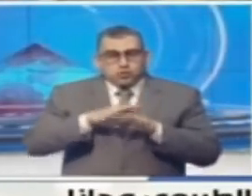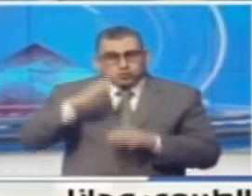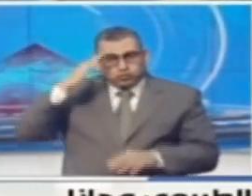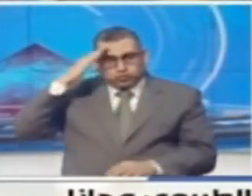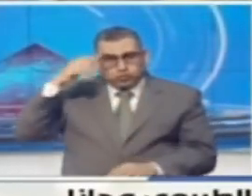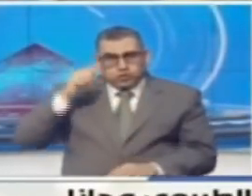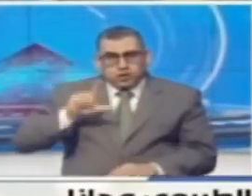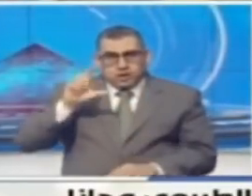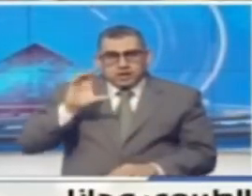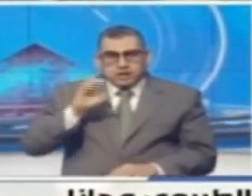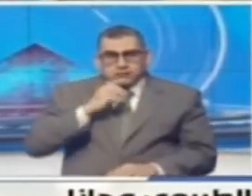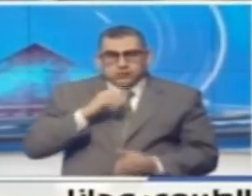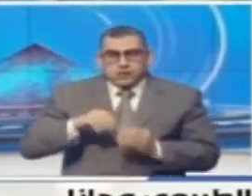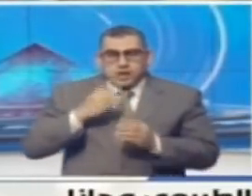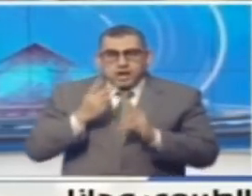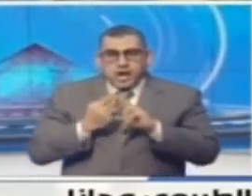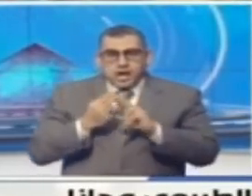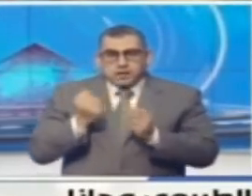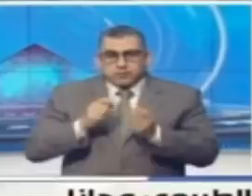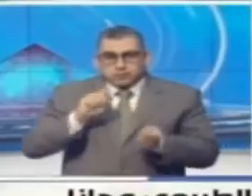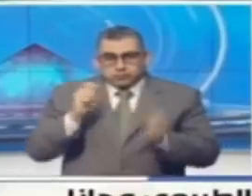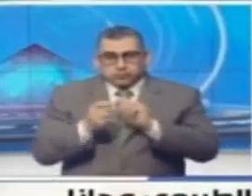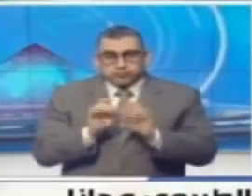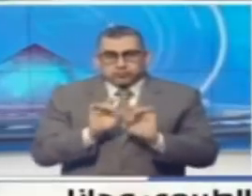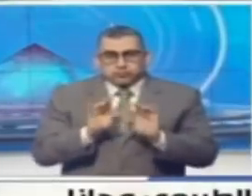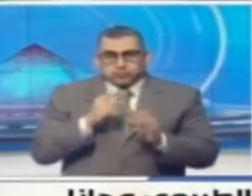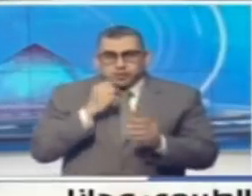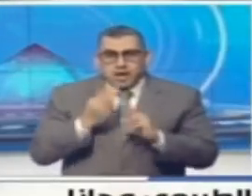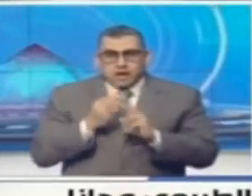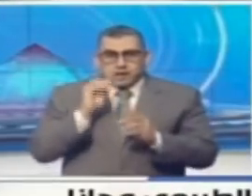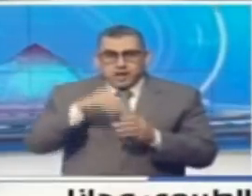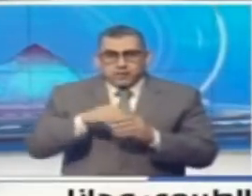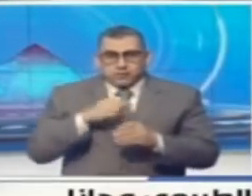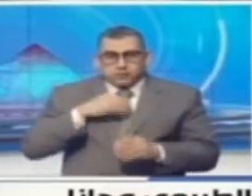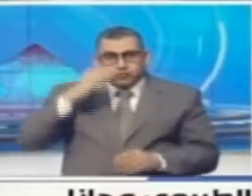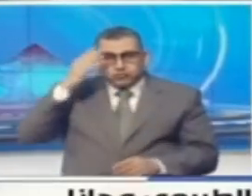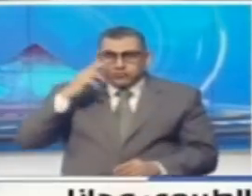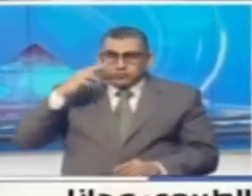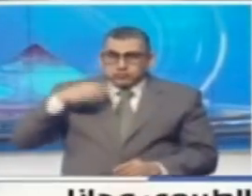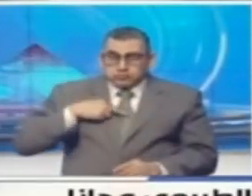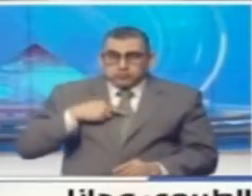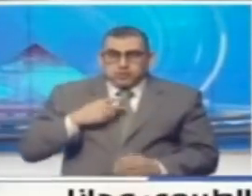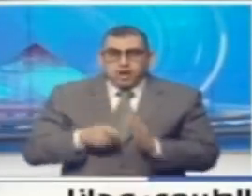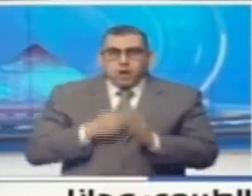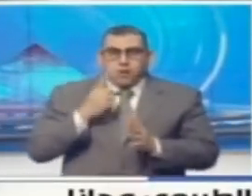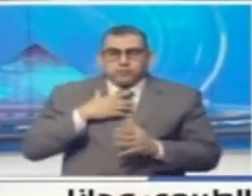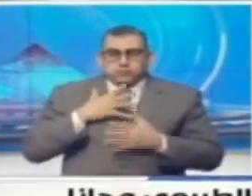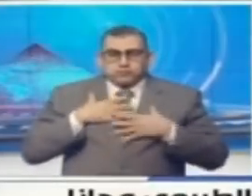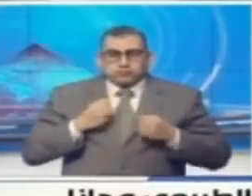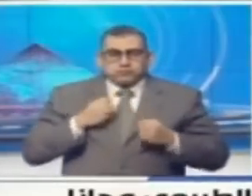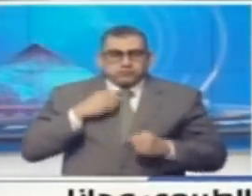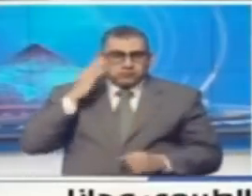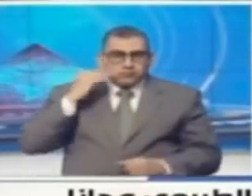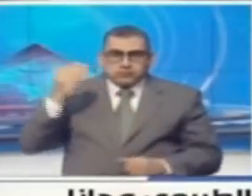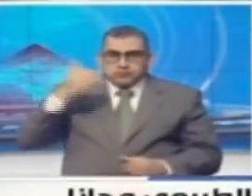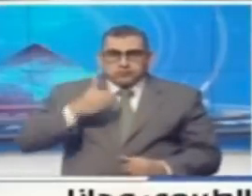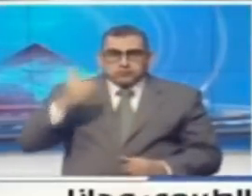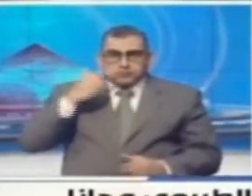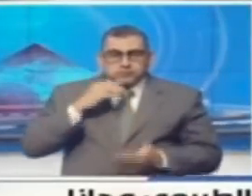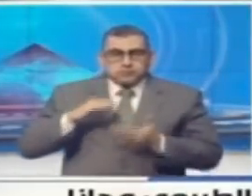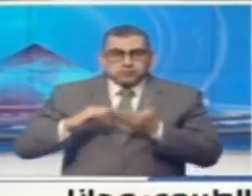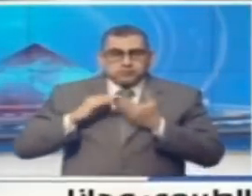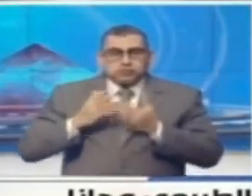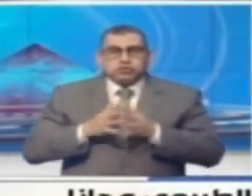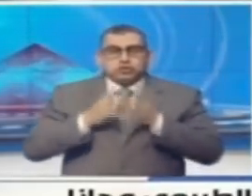السيسي مبادرة الغاز الطبيعي. والله يعني يكفينا النظرة الجميلة لأسوان دي، كل زيارة بنحس إن هو بيعمل